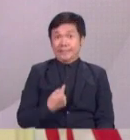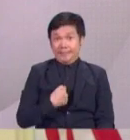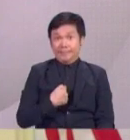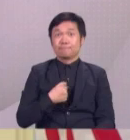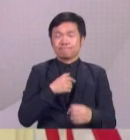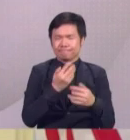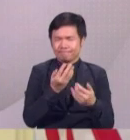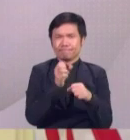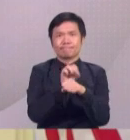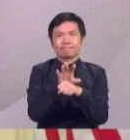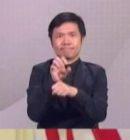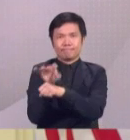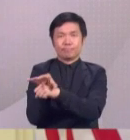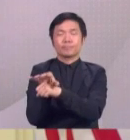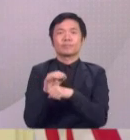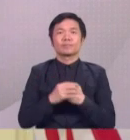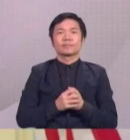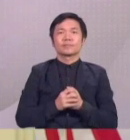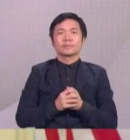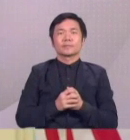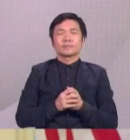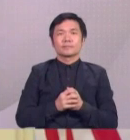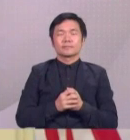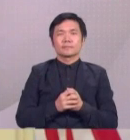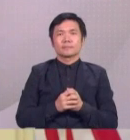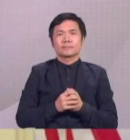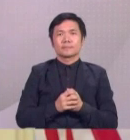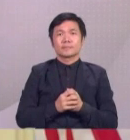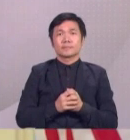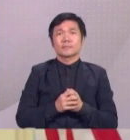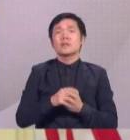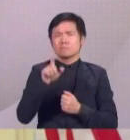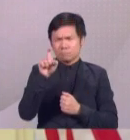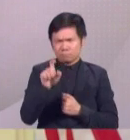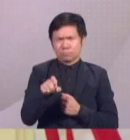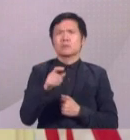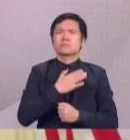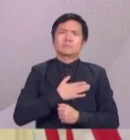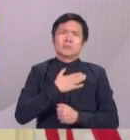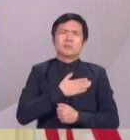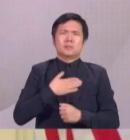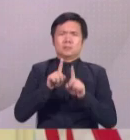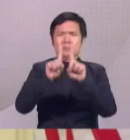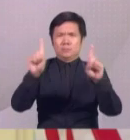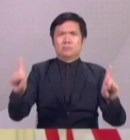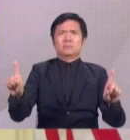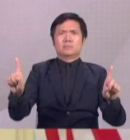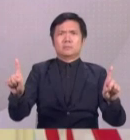customer, pelanggan, mereka perlu membuat penjarakan sosial untuk